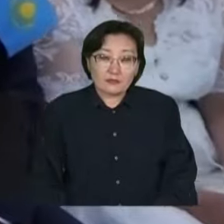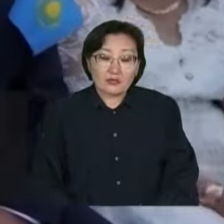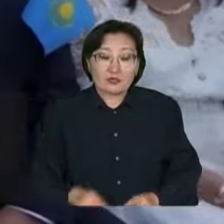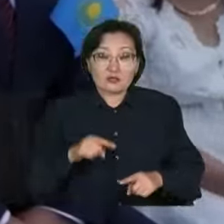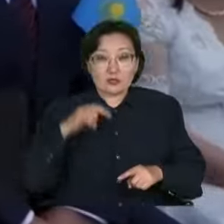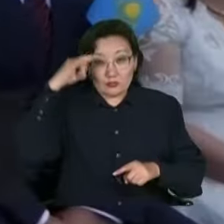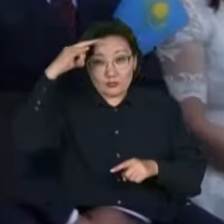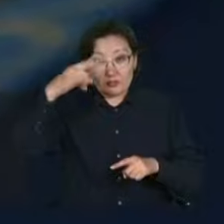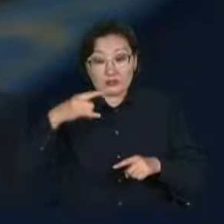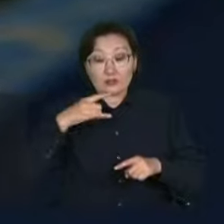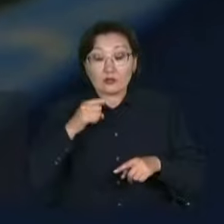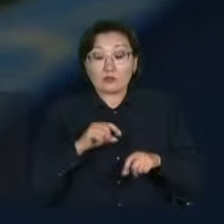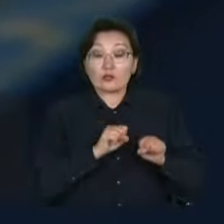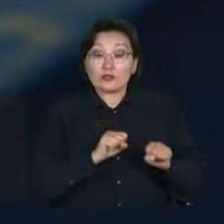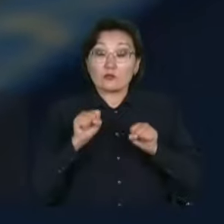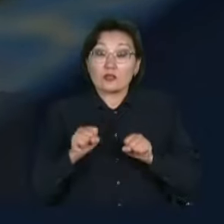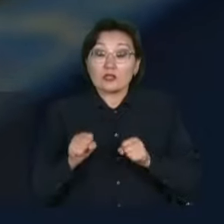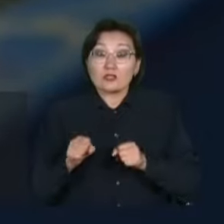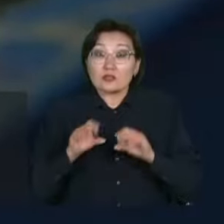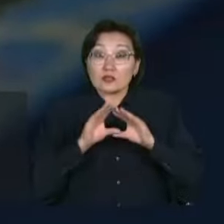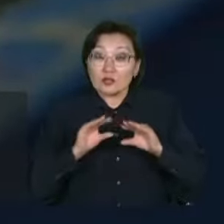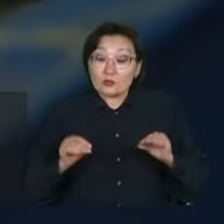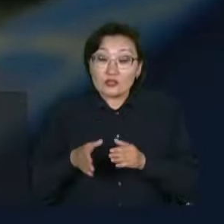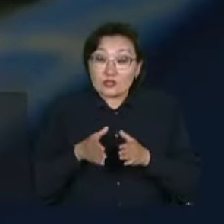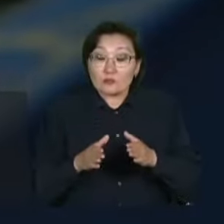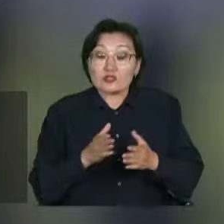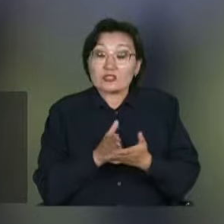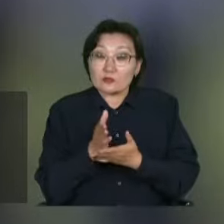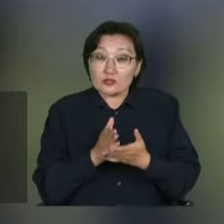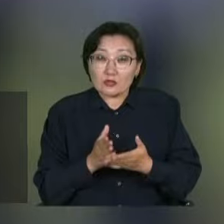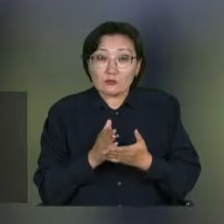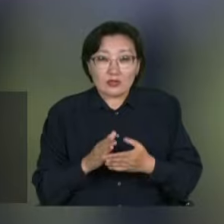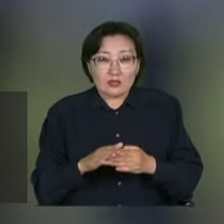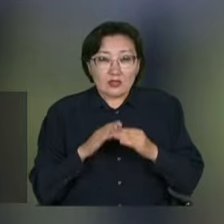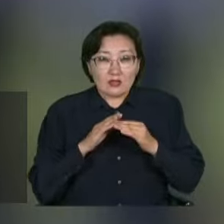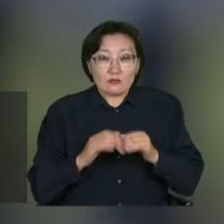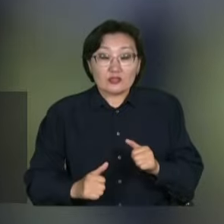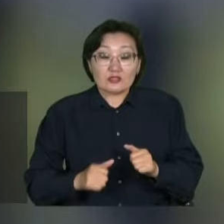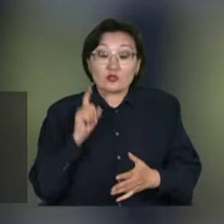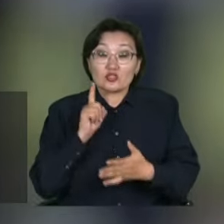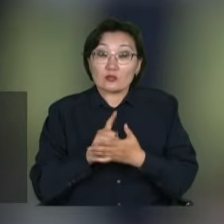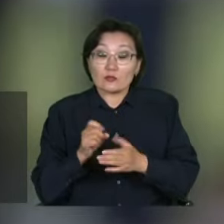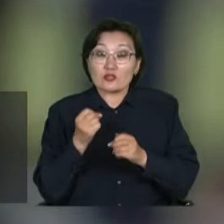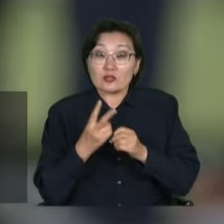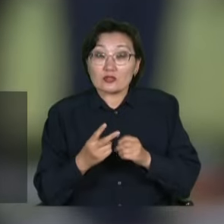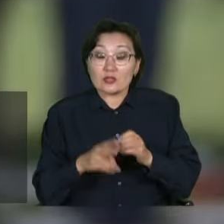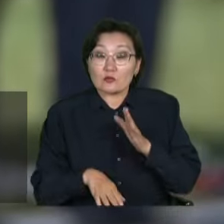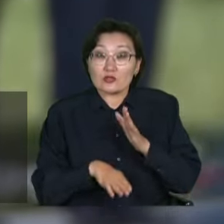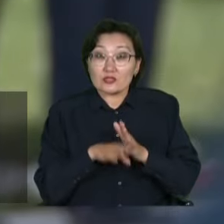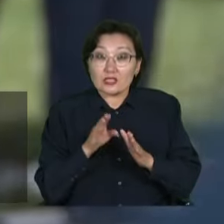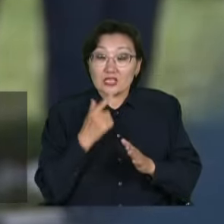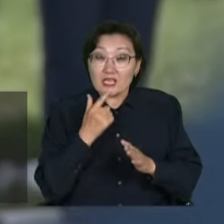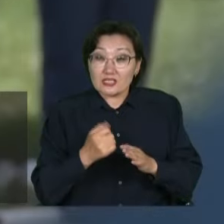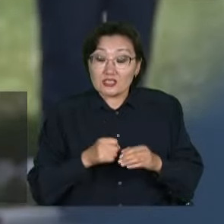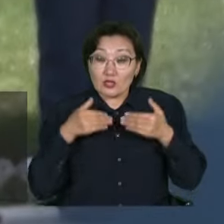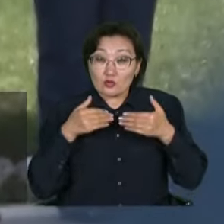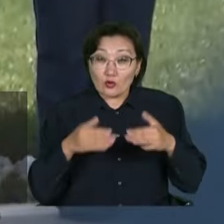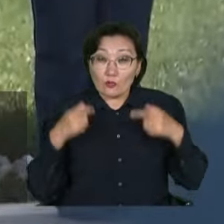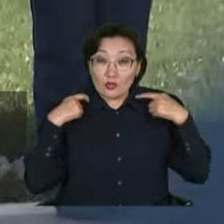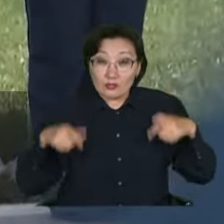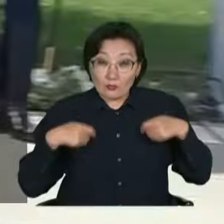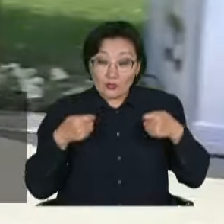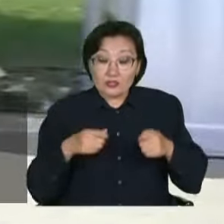Отанды қорғау, оның тыныштығы жолында қалтықсыз қызмет ету абыройлы міндет деген президент 12 үздік әскери түлекке шен тапсырды.